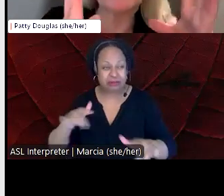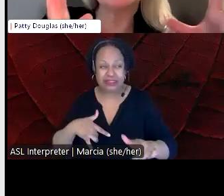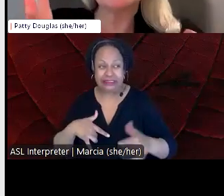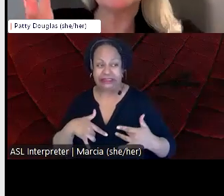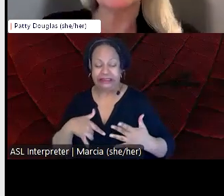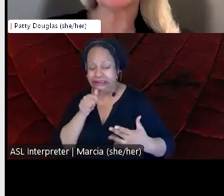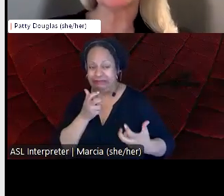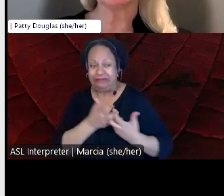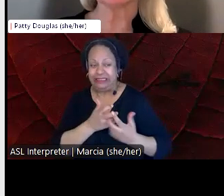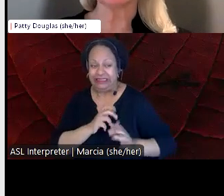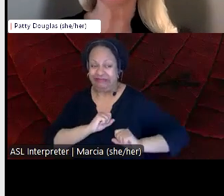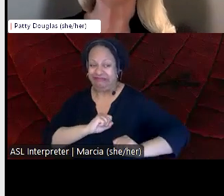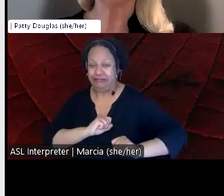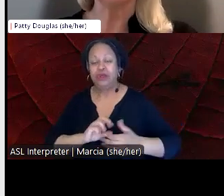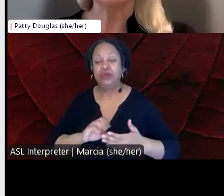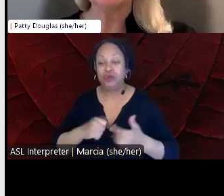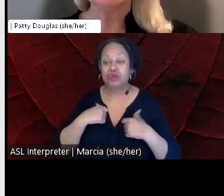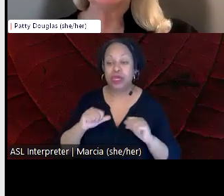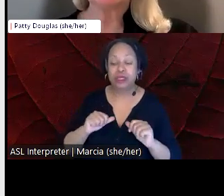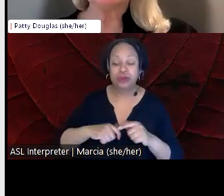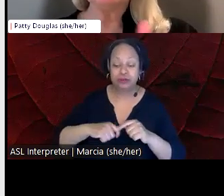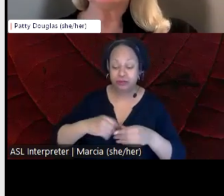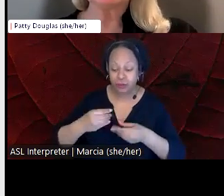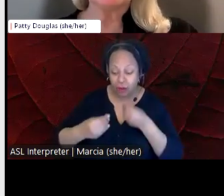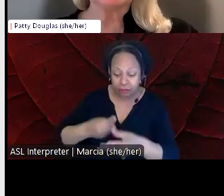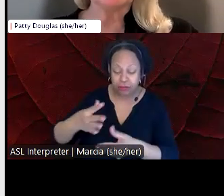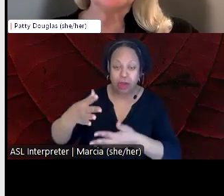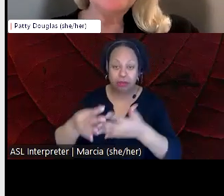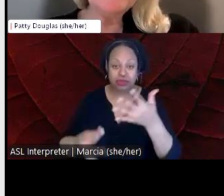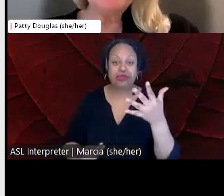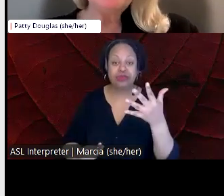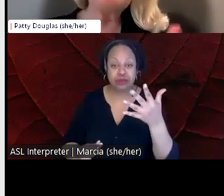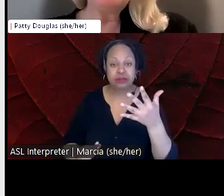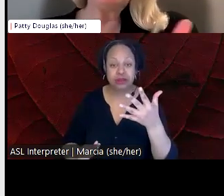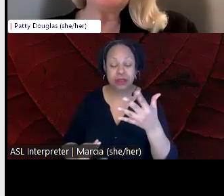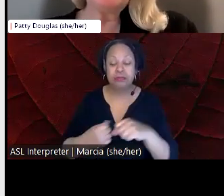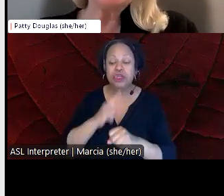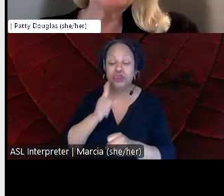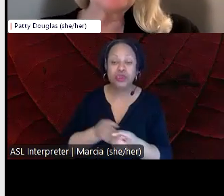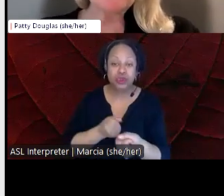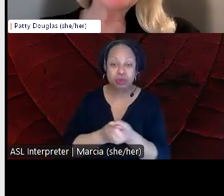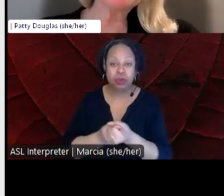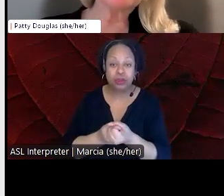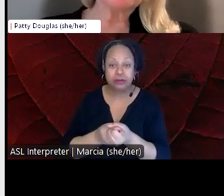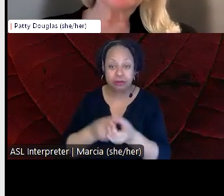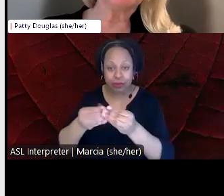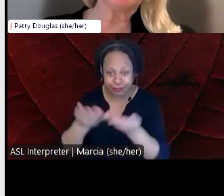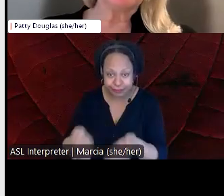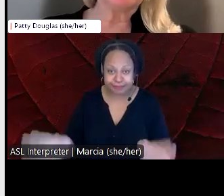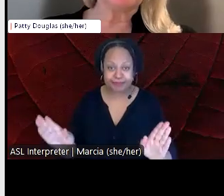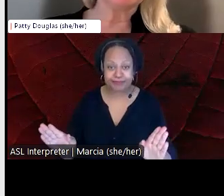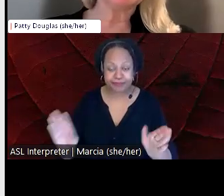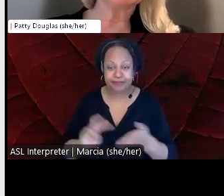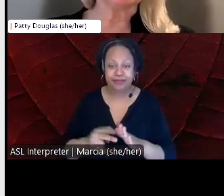personnes neurodivergentes également. Donc, il faut élargir ces parcours de soins pour